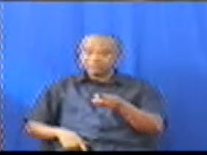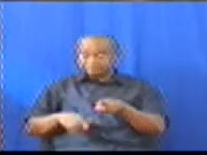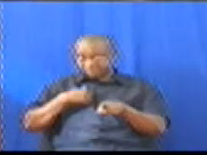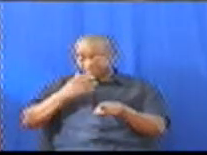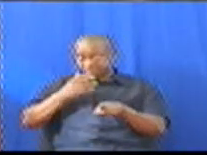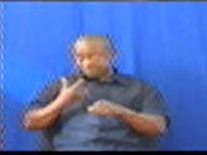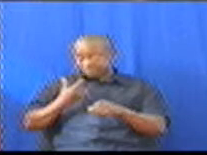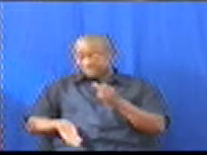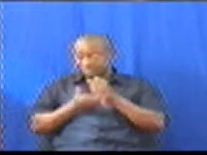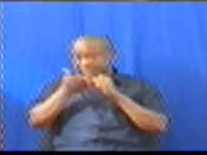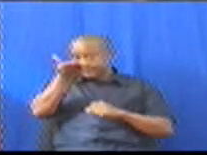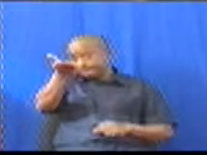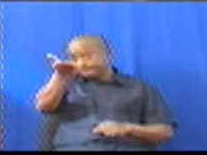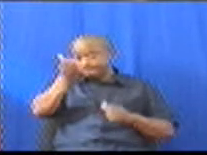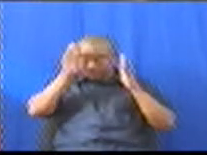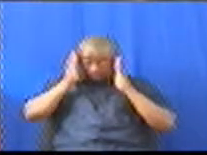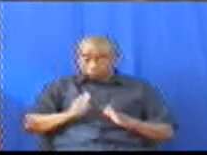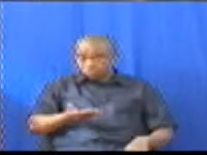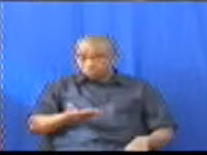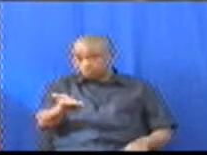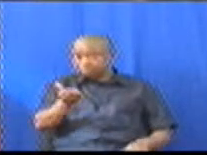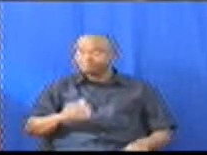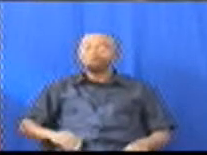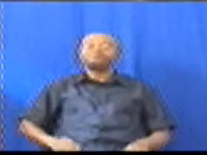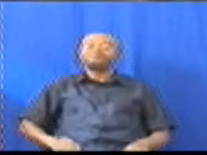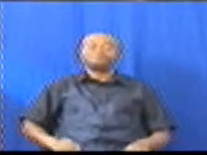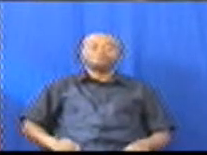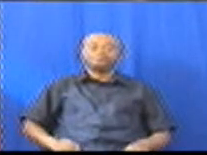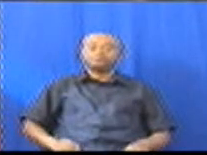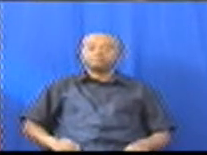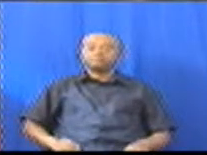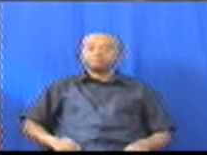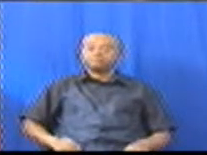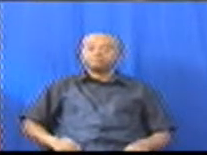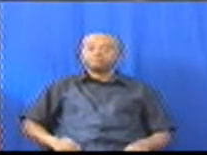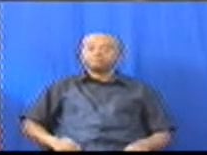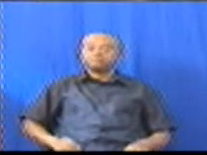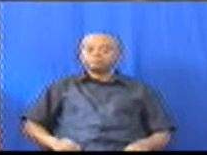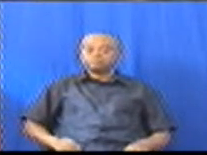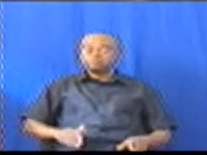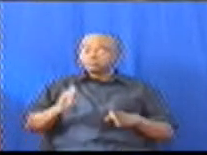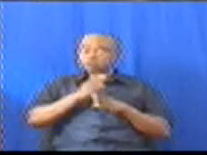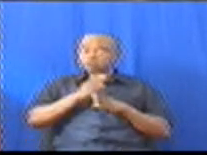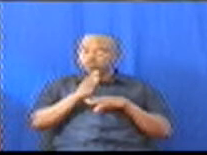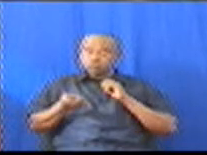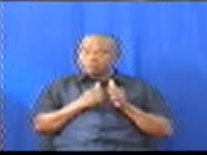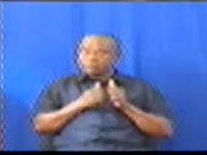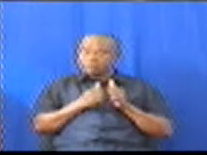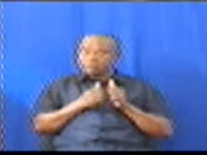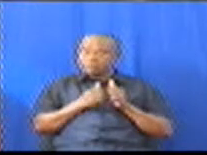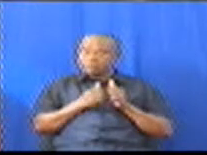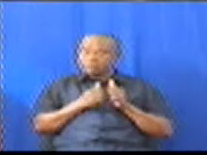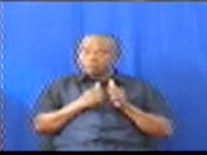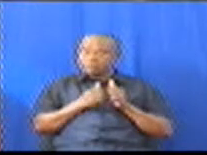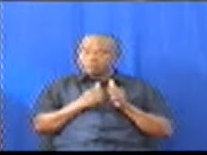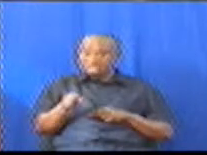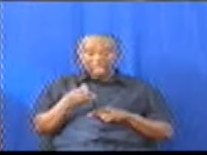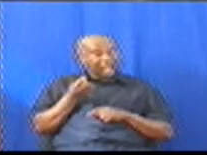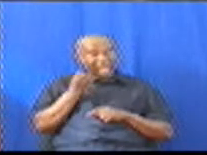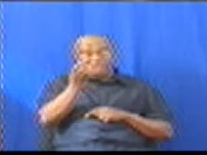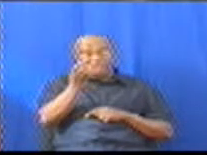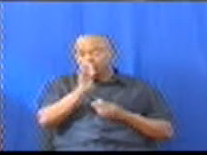nimsaidie Mheshimiwa mwenzangu Latifa Chande kwamba masuala haya hayahusiani na kutoa